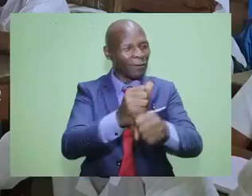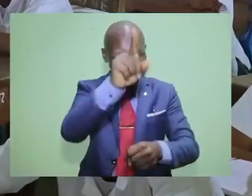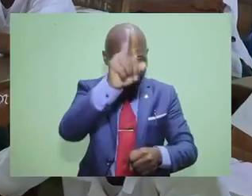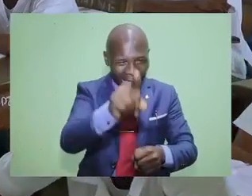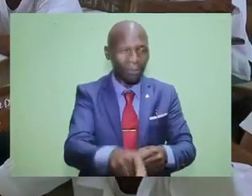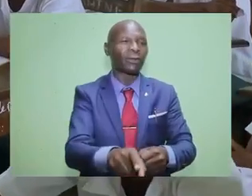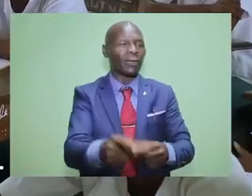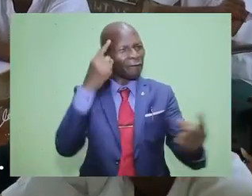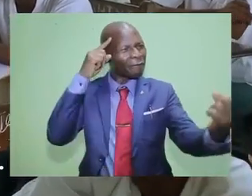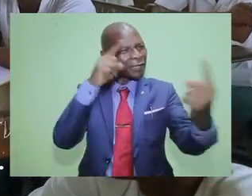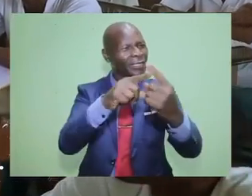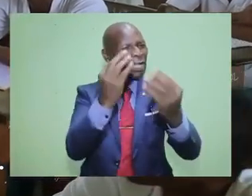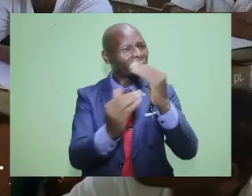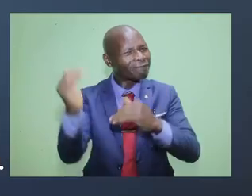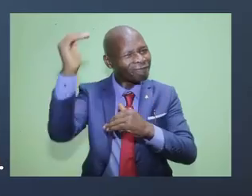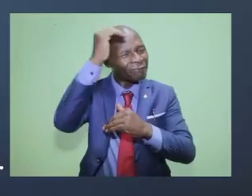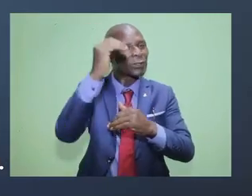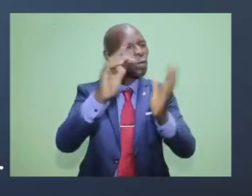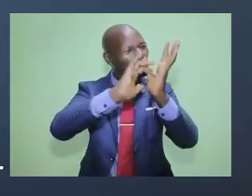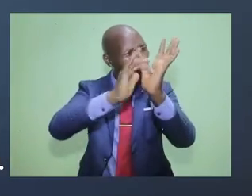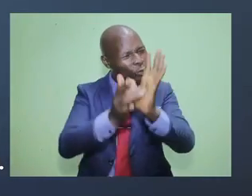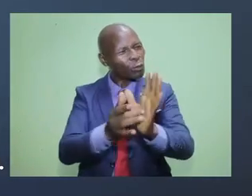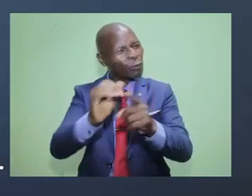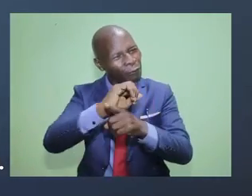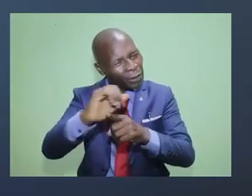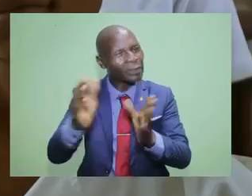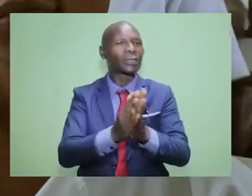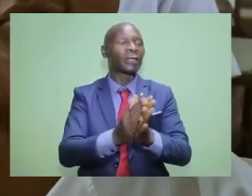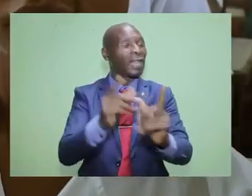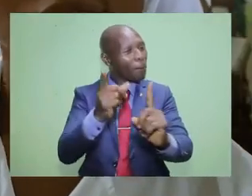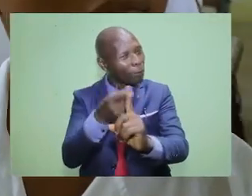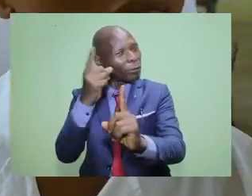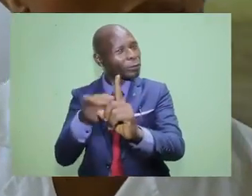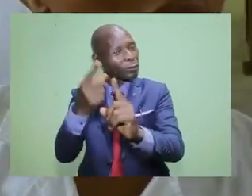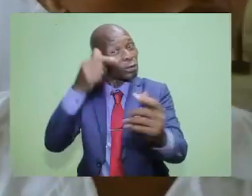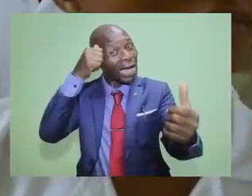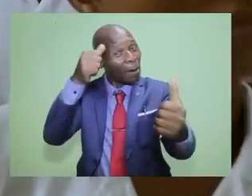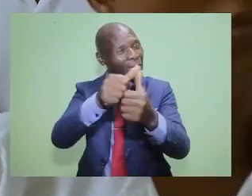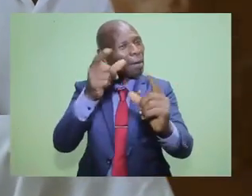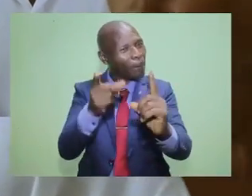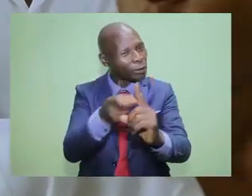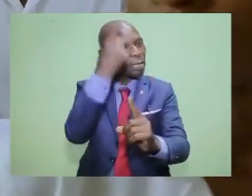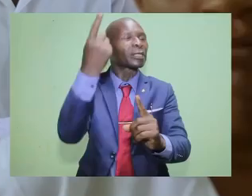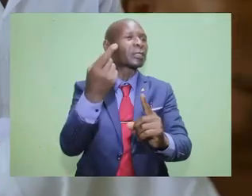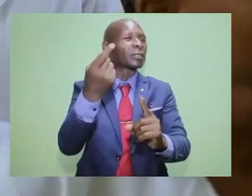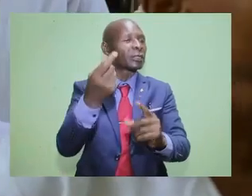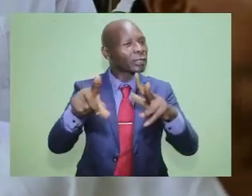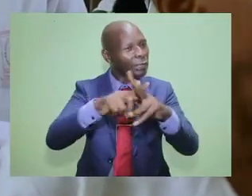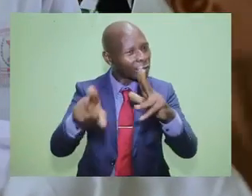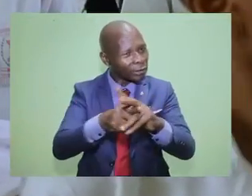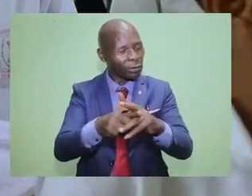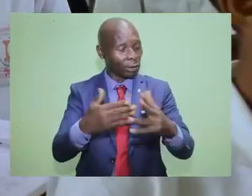avec détermination, visez l'excellence dans tout ce que vous faites. Il est essentiel de se rappeler l'importance de